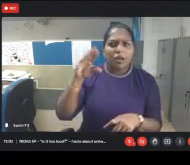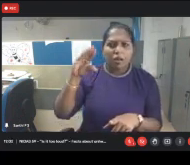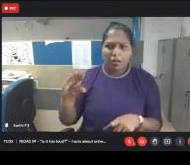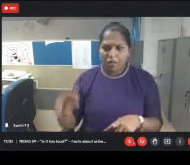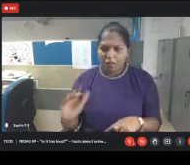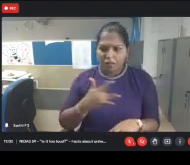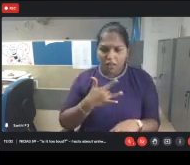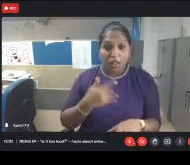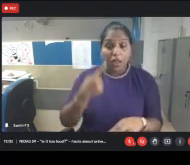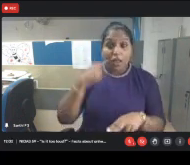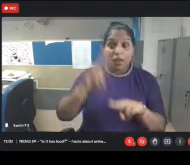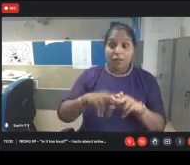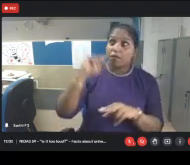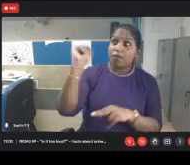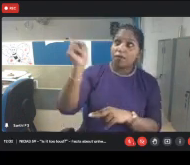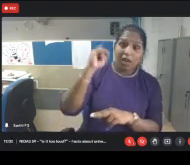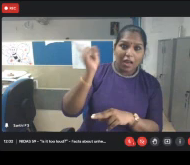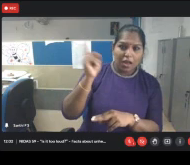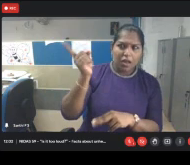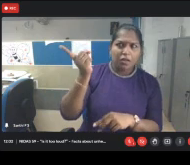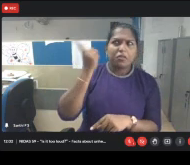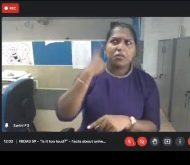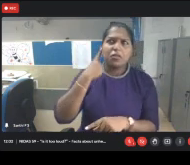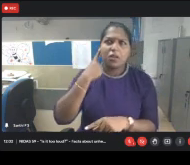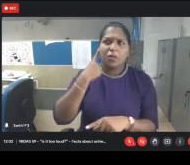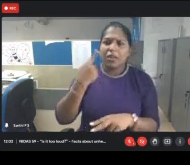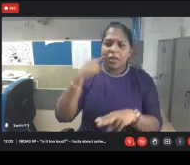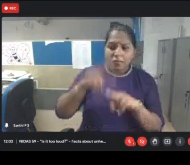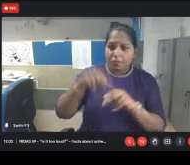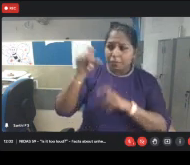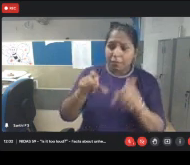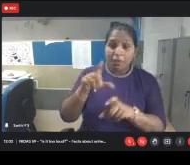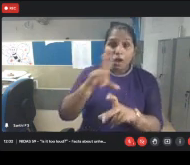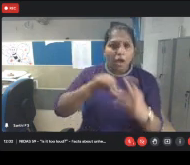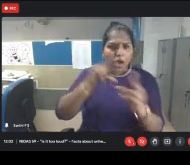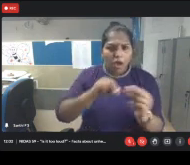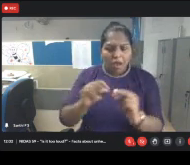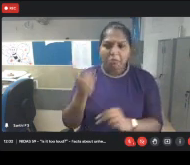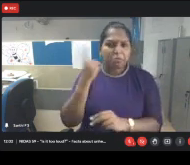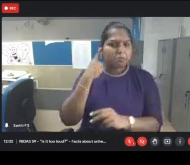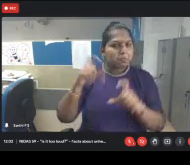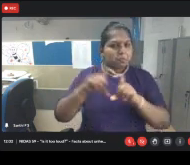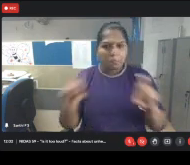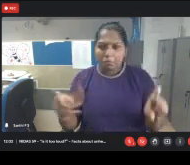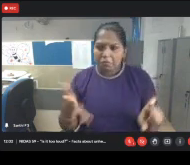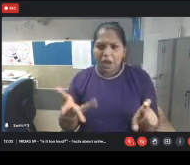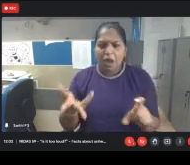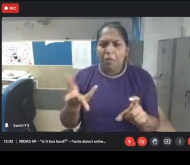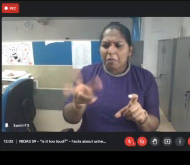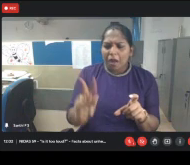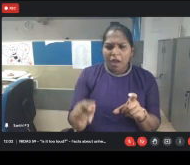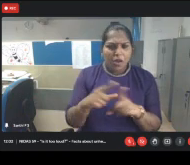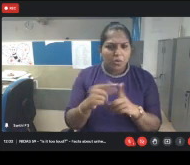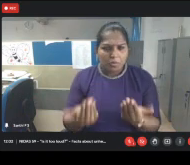ഡോക്ടറെ സമീപിച്ചപ്പോഴ് കുറച്ച് വിറ്റാമിൻ ഗുളിയൊക്കെ നൽകി അത് ശരിയാവുന്ന പറഞ്ഞത്, പക്ഷെ ഇതുവരെ ശരിയായില്ല. അതൊരു പിന്നെ ഇങ്ങനെ